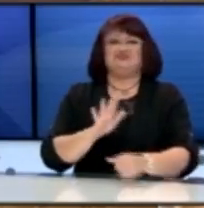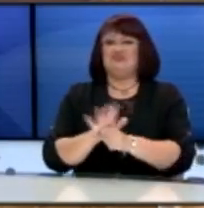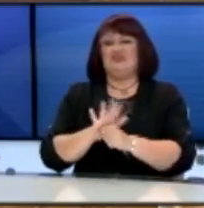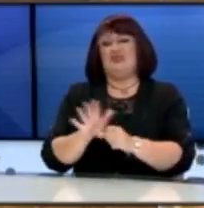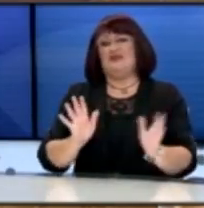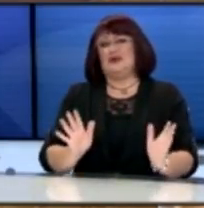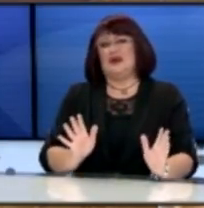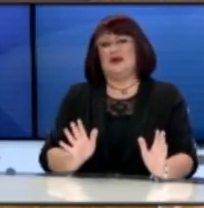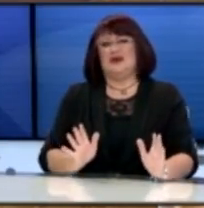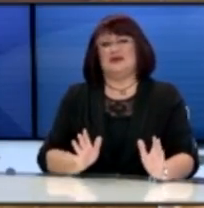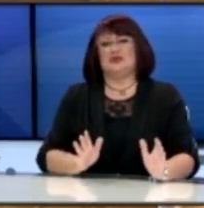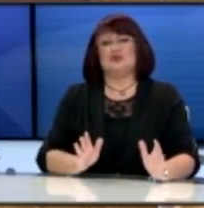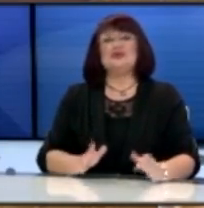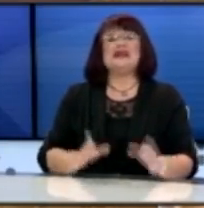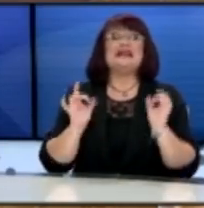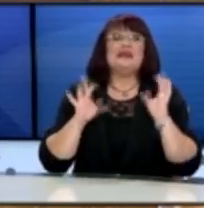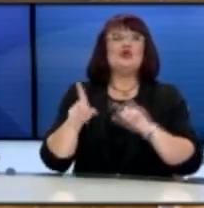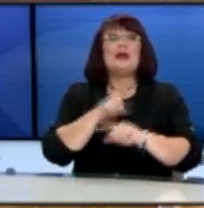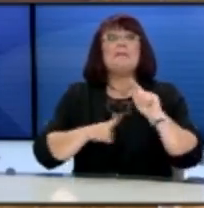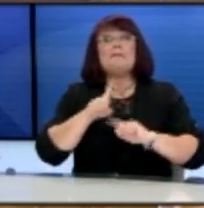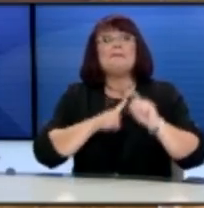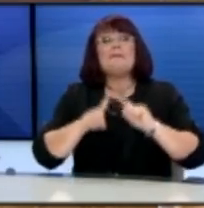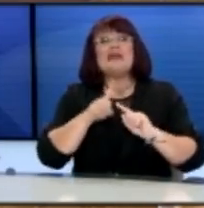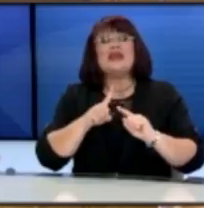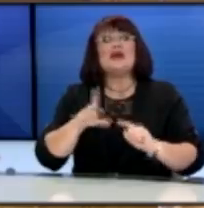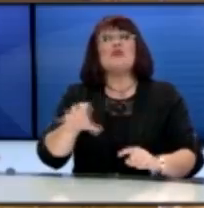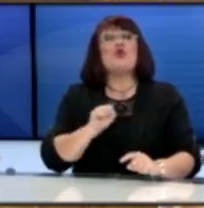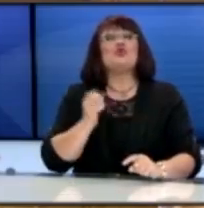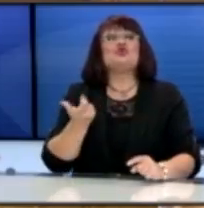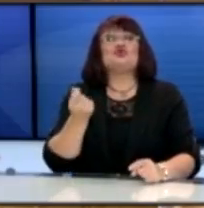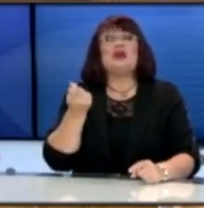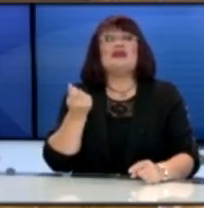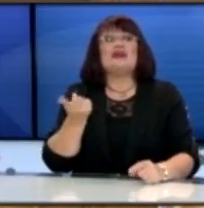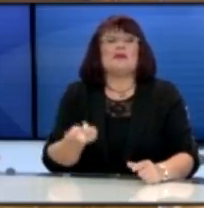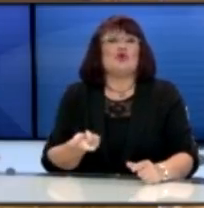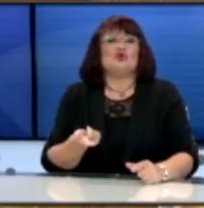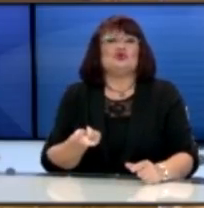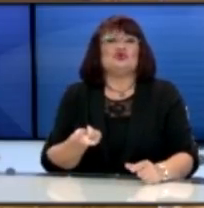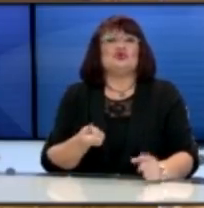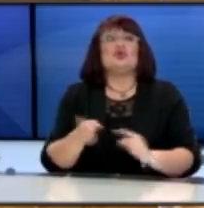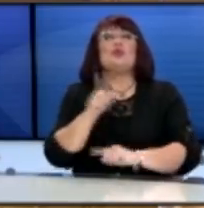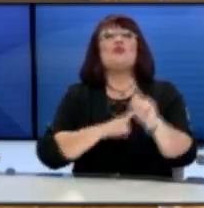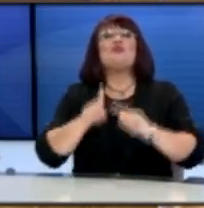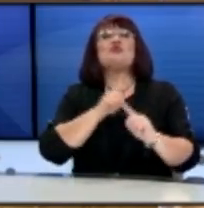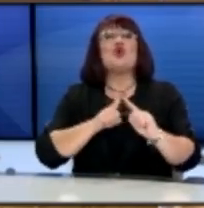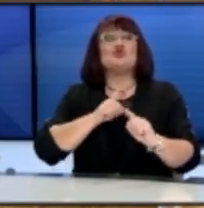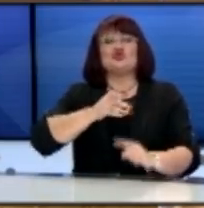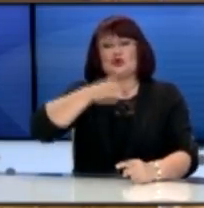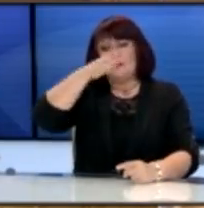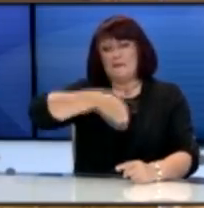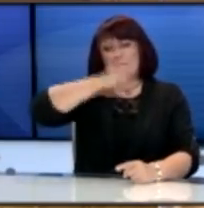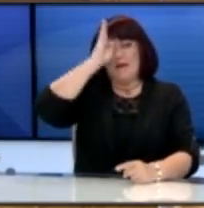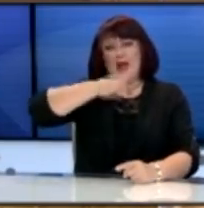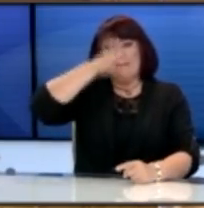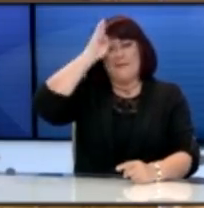από πουθενά ακόμα το ποιοι και πώς θα τις πάρουν. Δηλαδή, ποιος θεωρείται πληττόμενος και